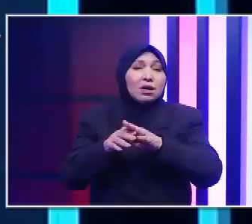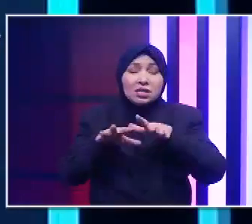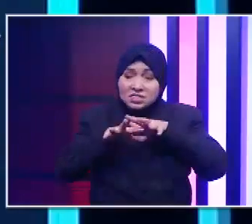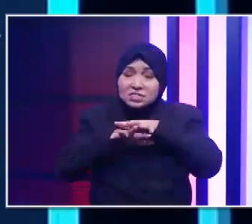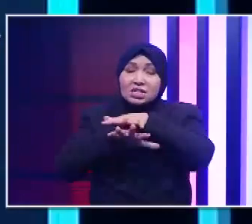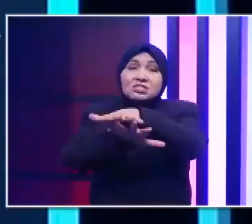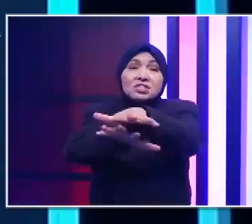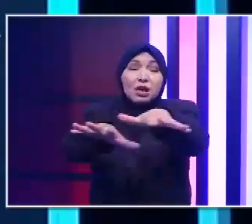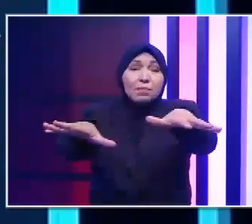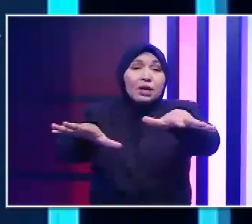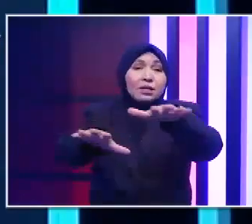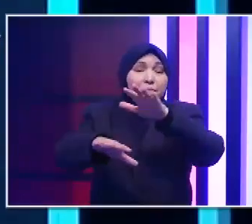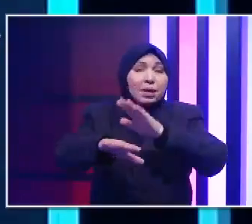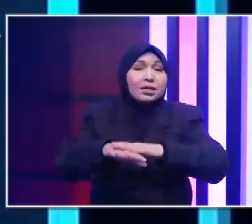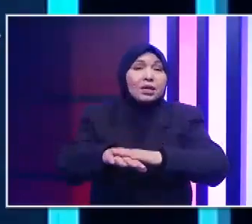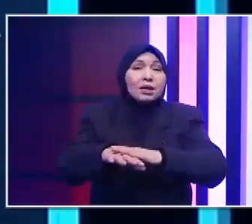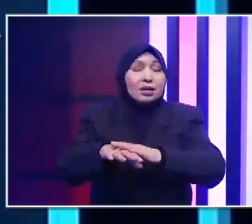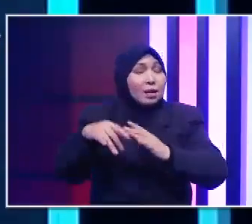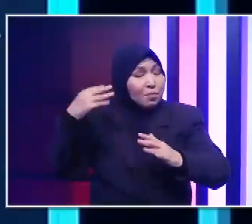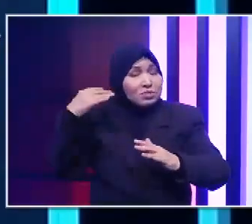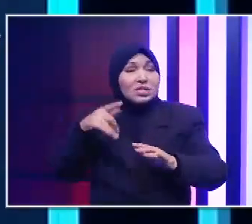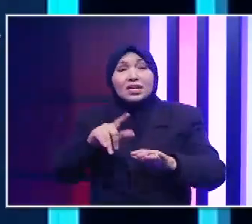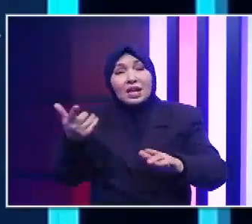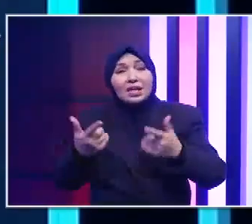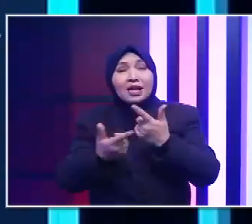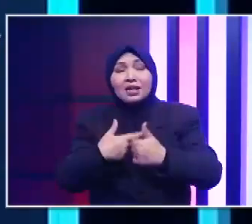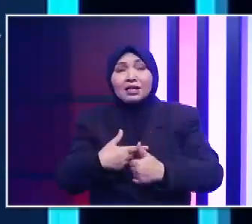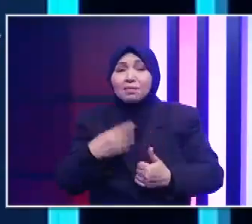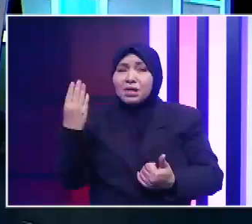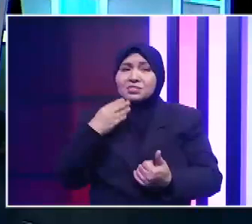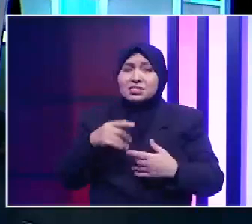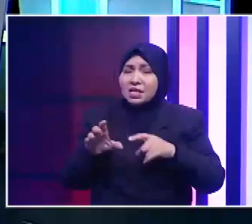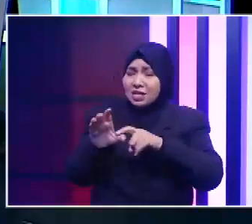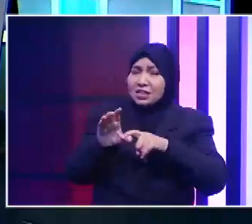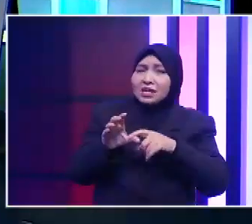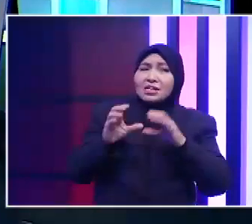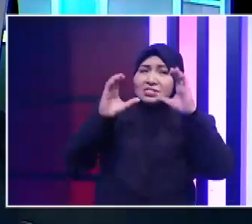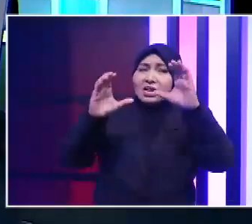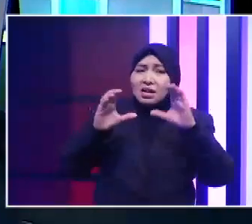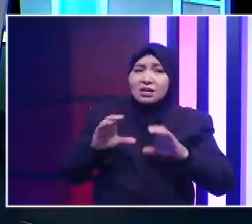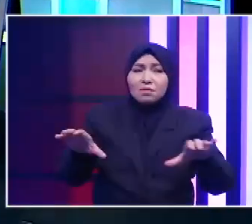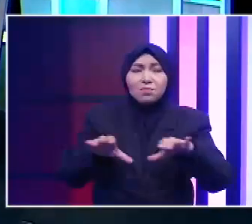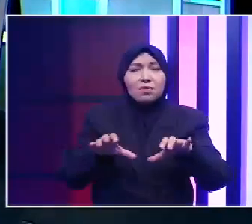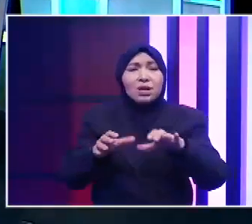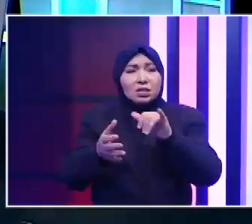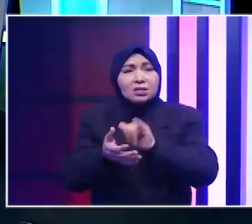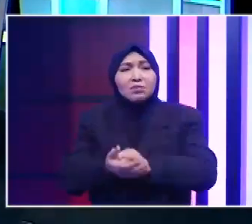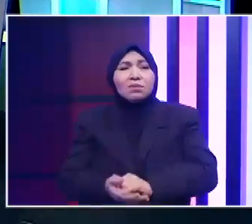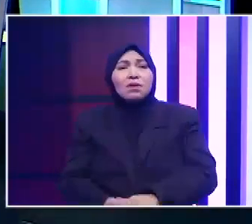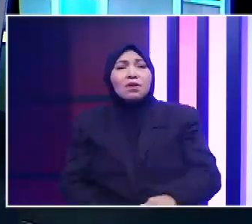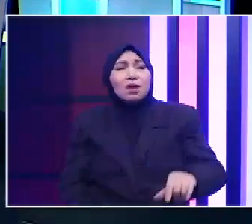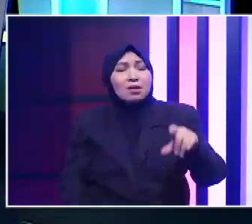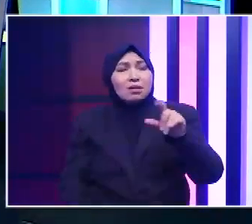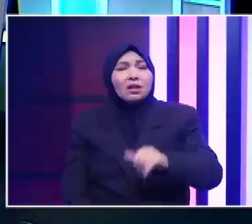cabang tadi pergi ke kebun nyalain secepatnya biasanya Saya tertarik perusak buat mukminatin kode